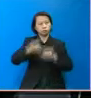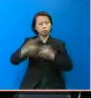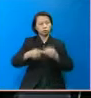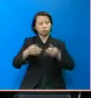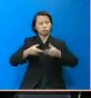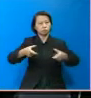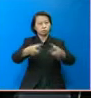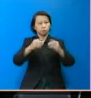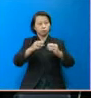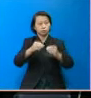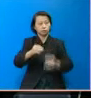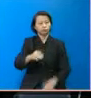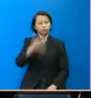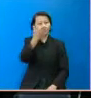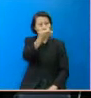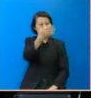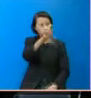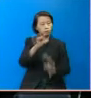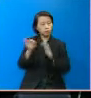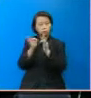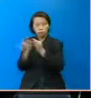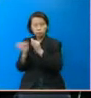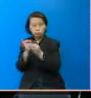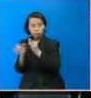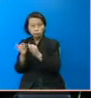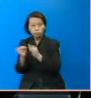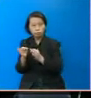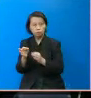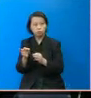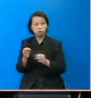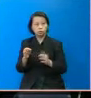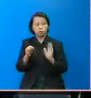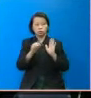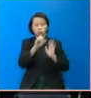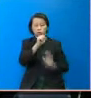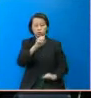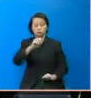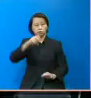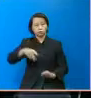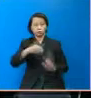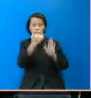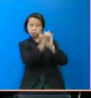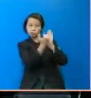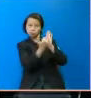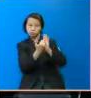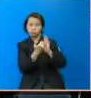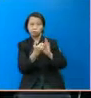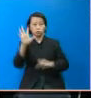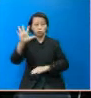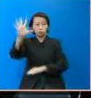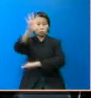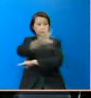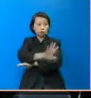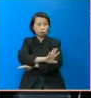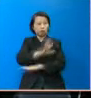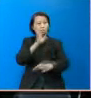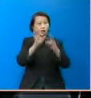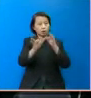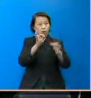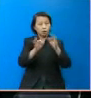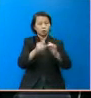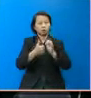persidangan. Datuk yang dipertua tadi telah menjelaskan prosedur yang akan berlangsung sepanjang 5 hari ini. Kalau